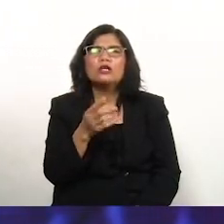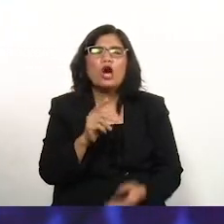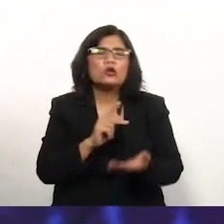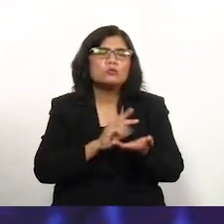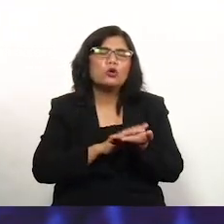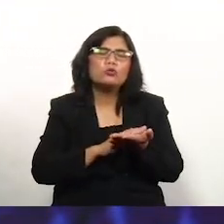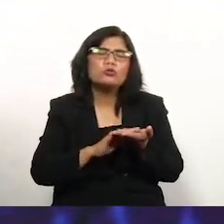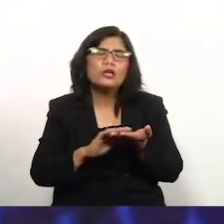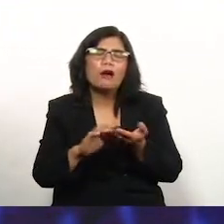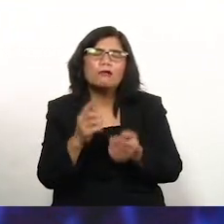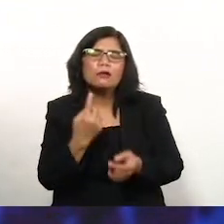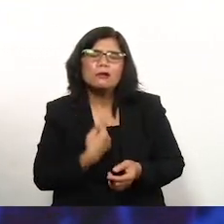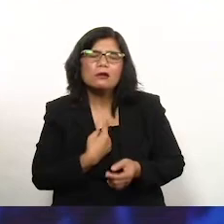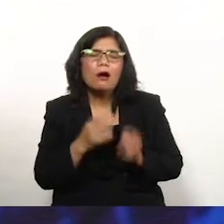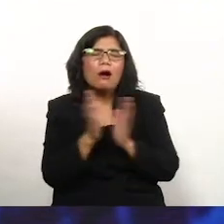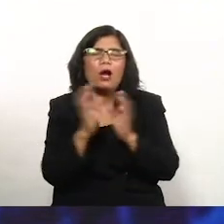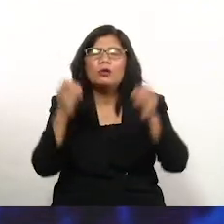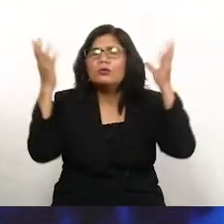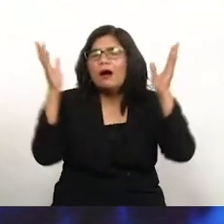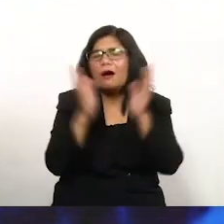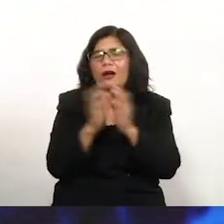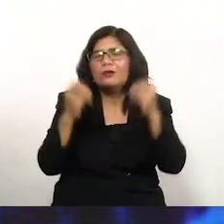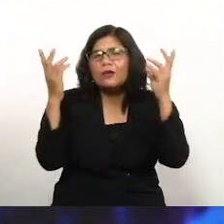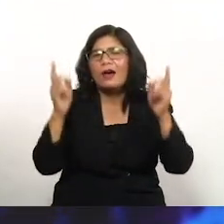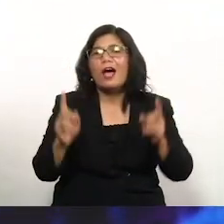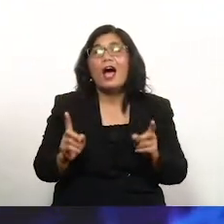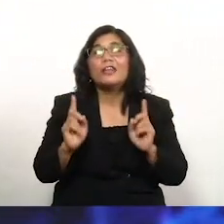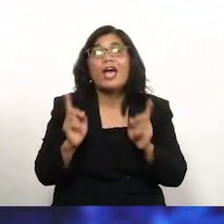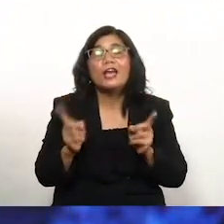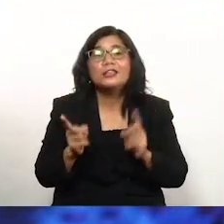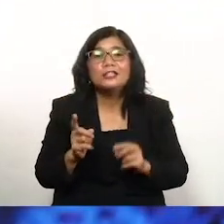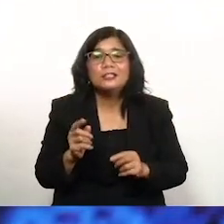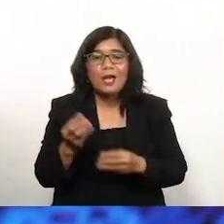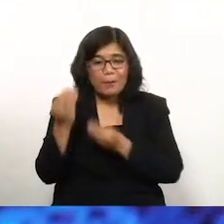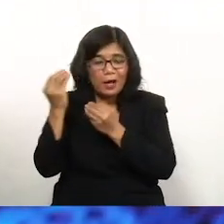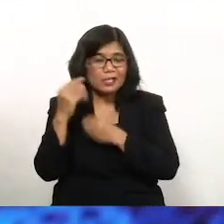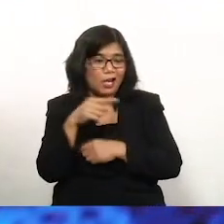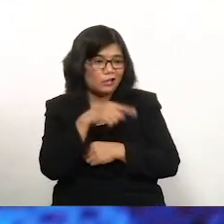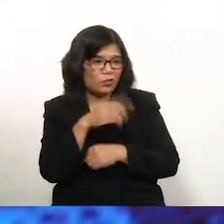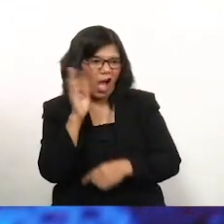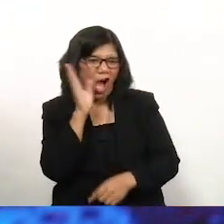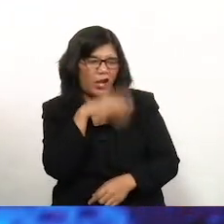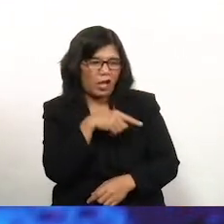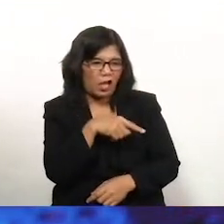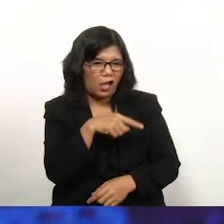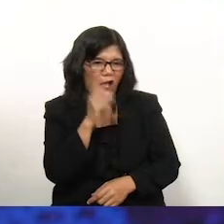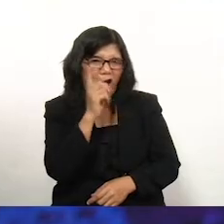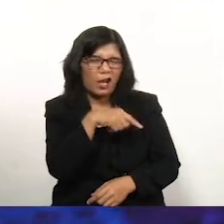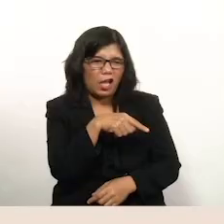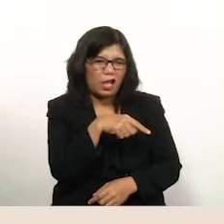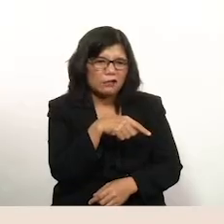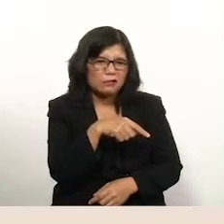menguduskan diri haleluya haleluya hati-hati lu jangan Hai mengajar luarnya itu pengajaran stres kayaknya enggak berani ngadapin